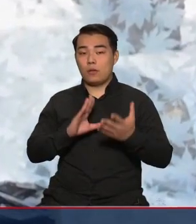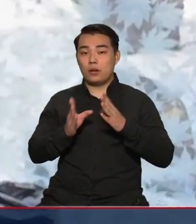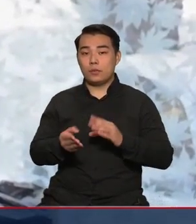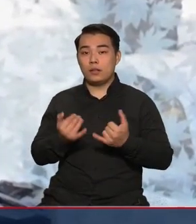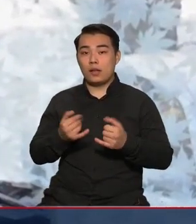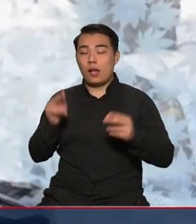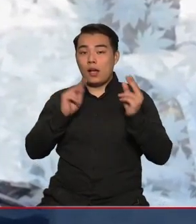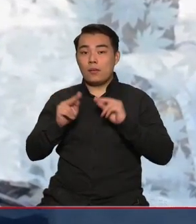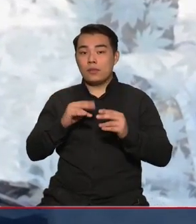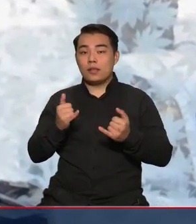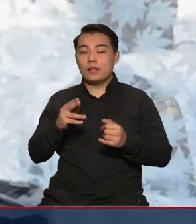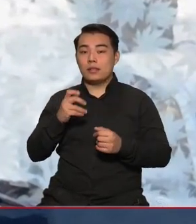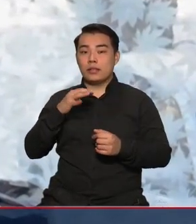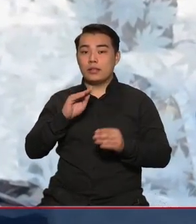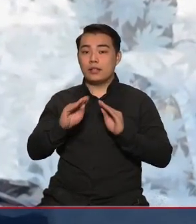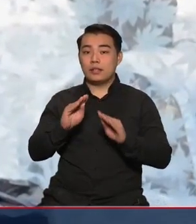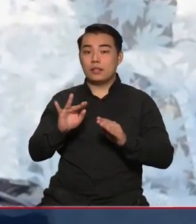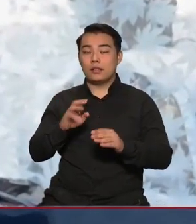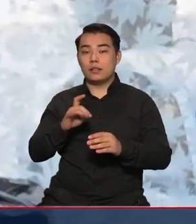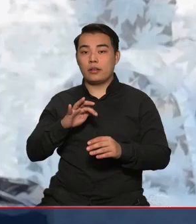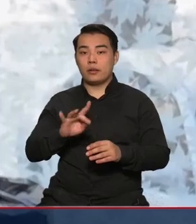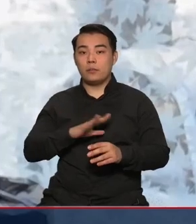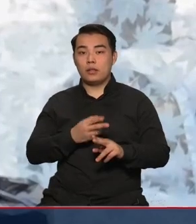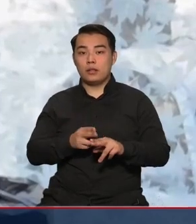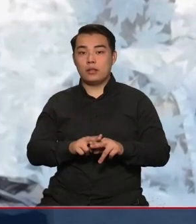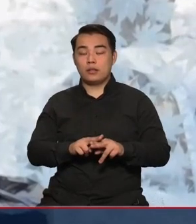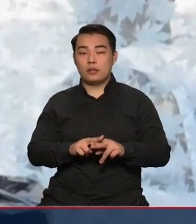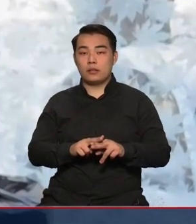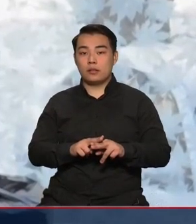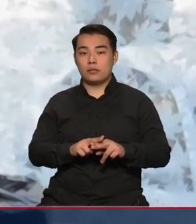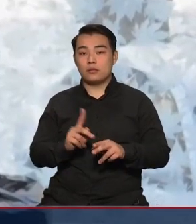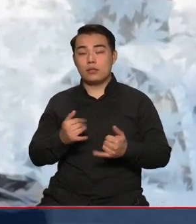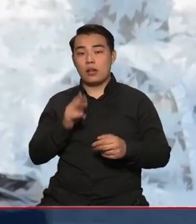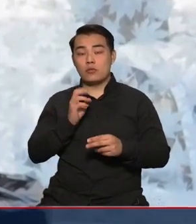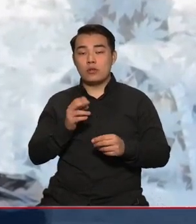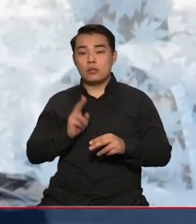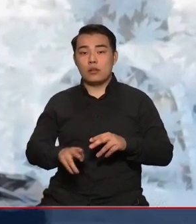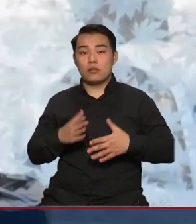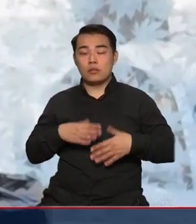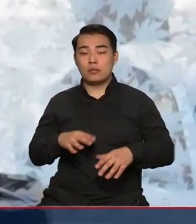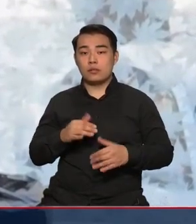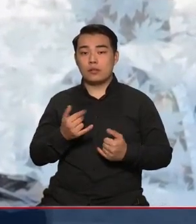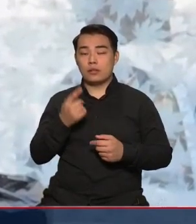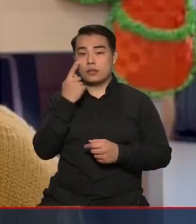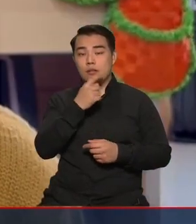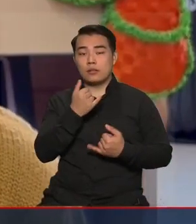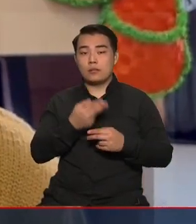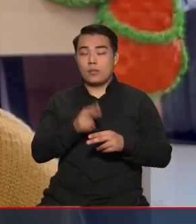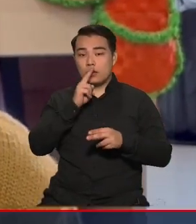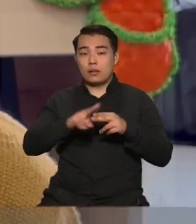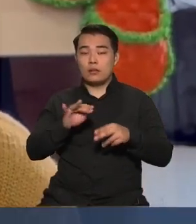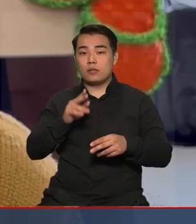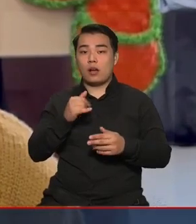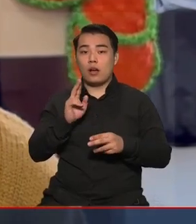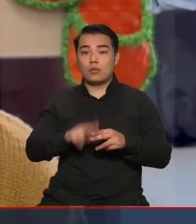по образованию дизайнер интерьера, и не окончена у меня строительная, потому что уже зрение потеряла и не успела окончить. Я